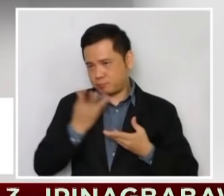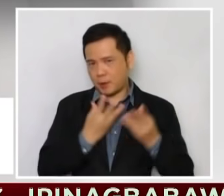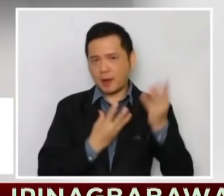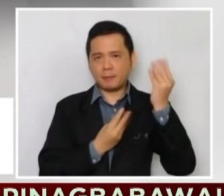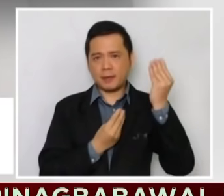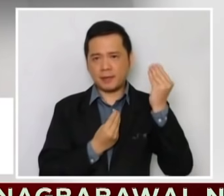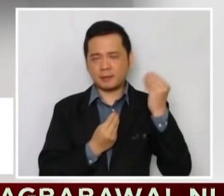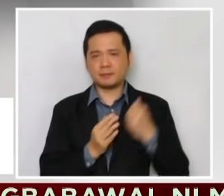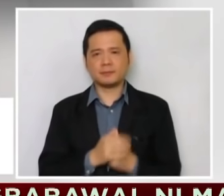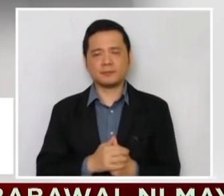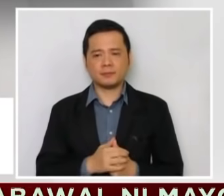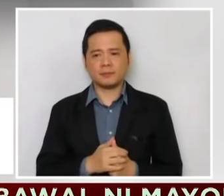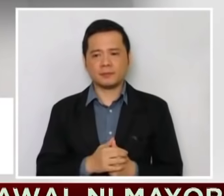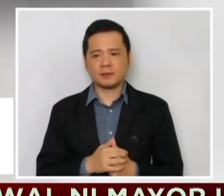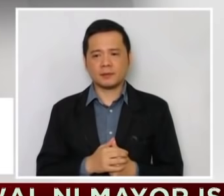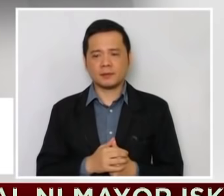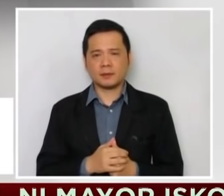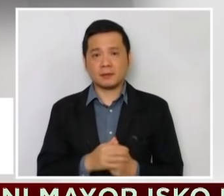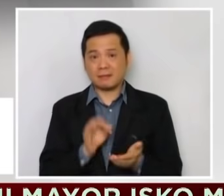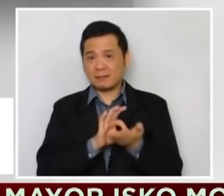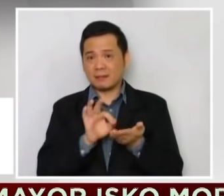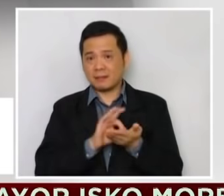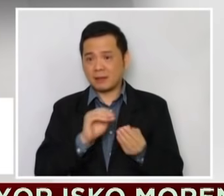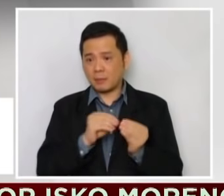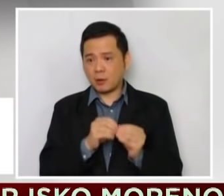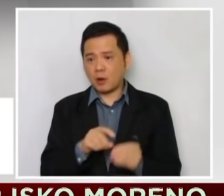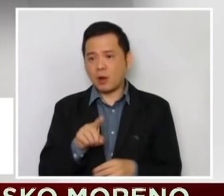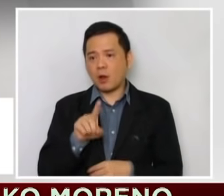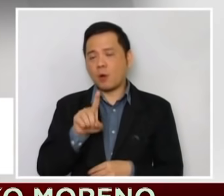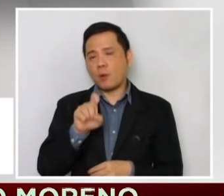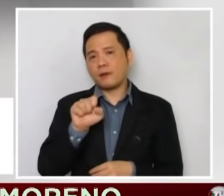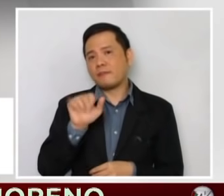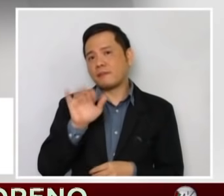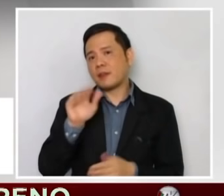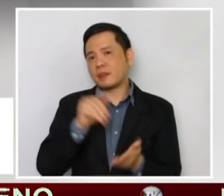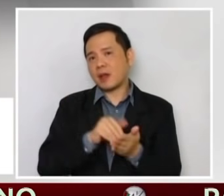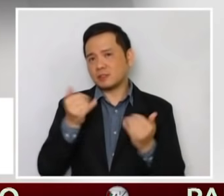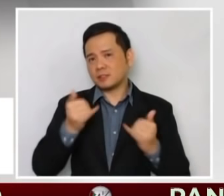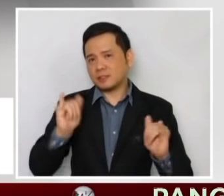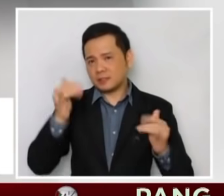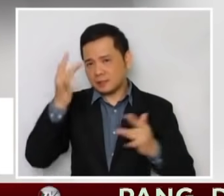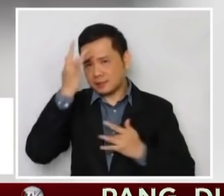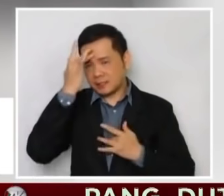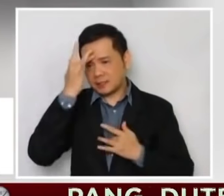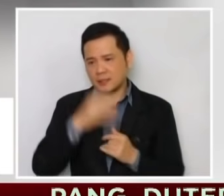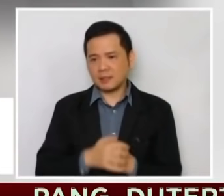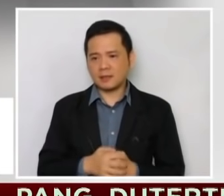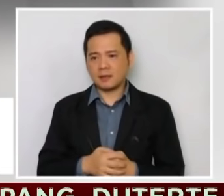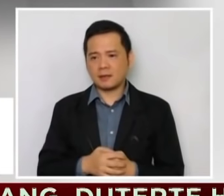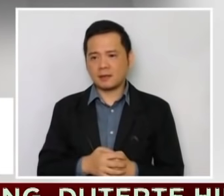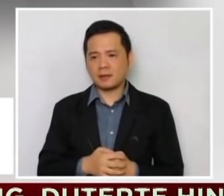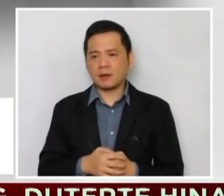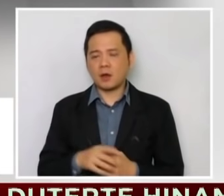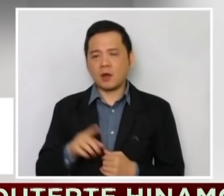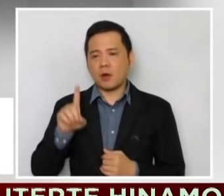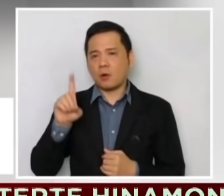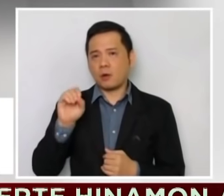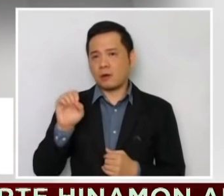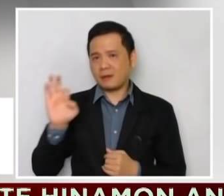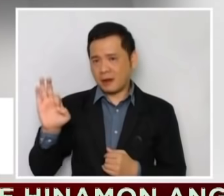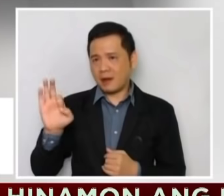datos. At sa bilang na ito, 115,000 ang active cases, may 109 namang namatay para sa